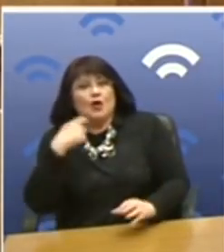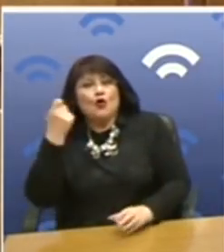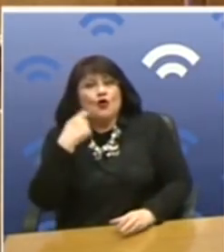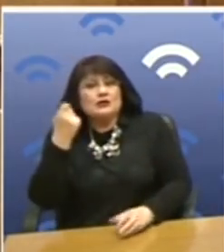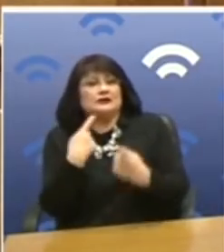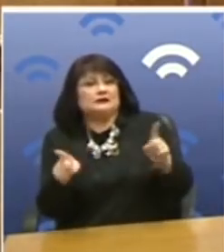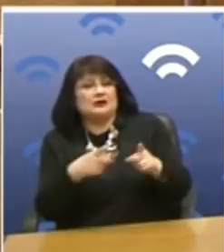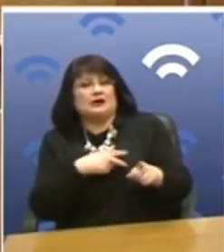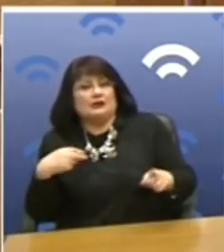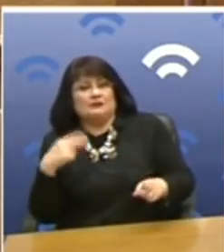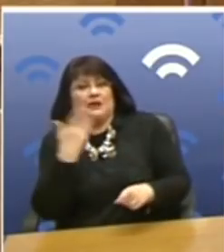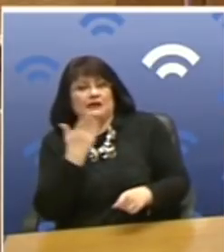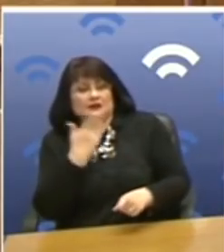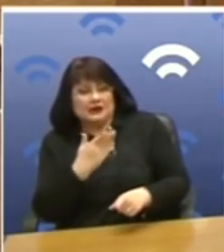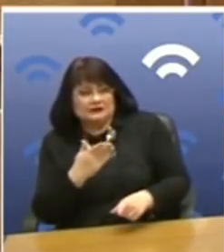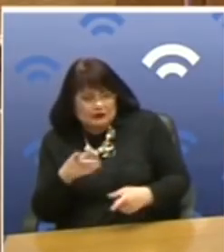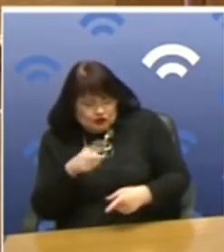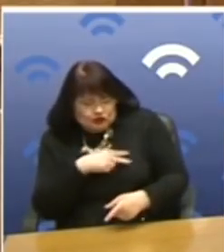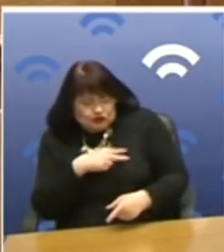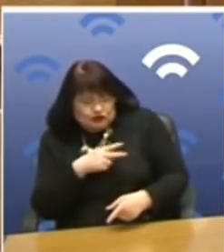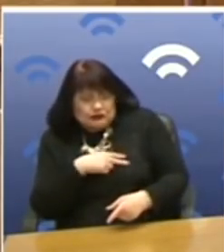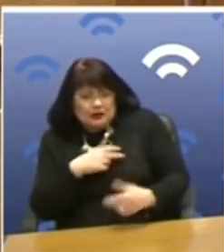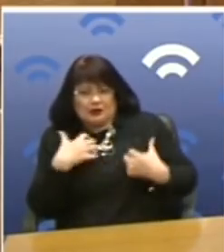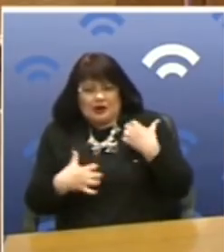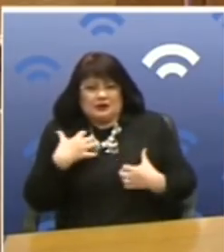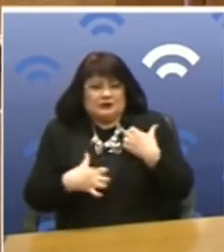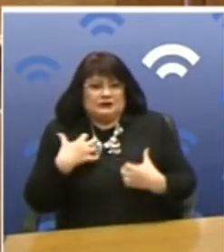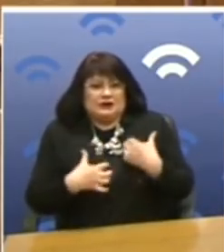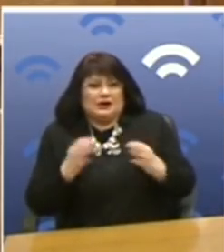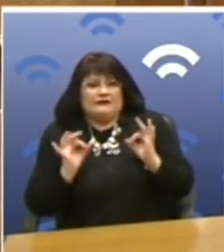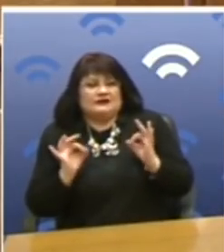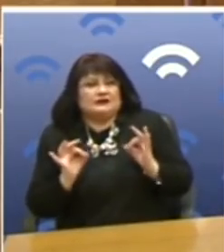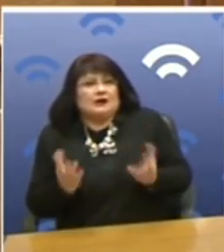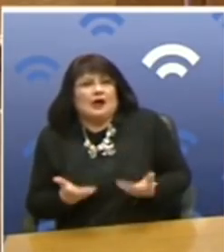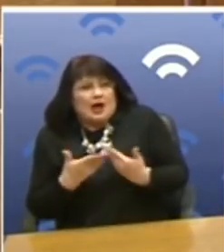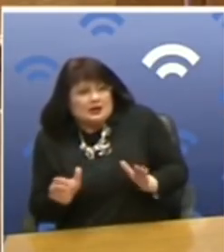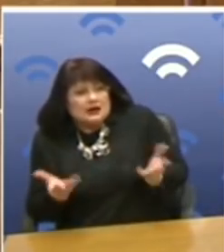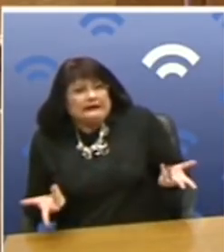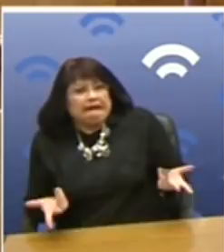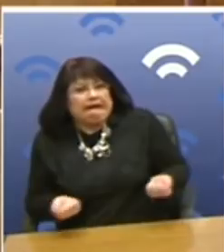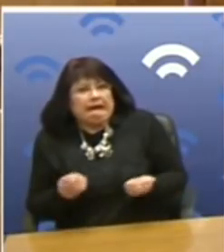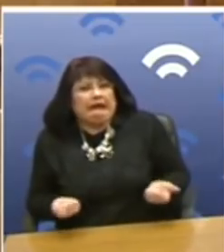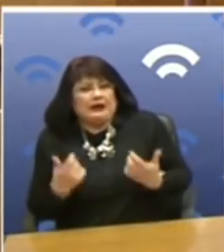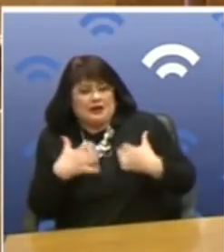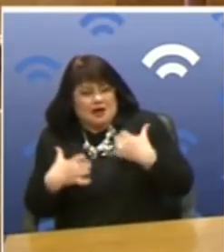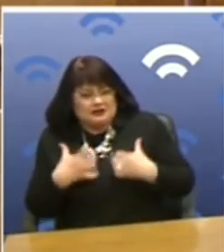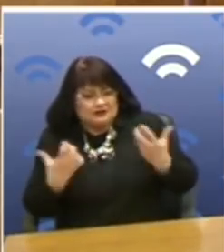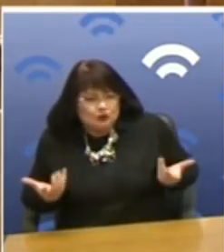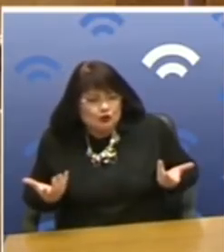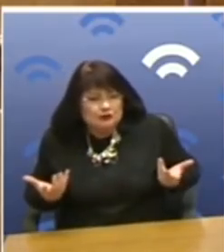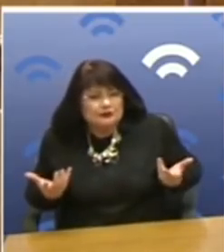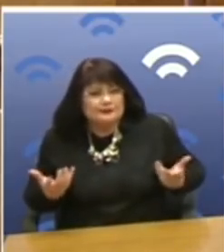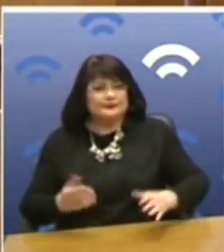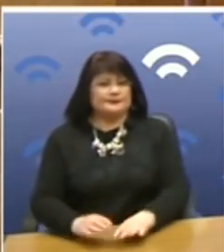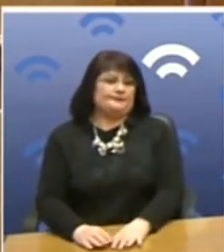εκπαιδευτικοί, μαθητές, φοιτητές έχουν ανησυχία για το άνοιγμά τους. Και η ανησυχία τους αυτή